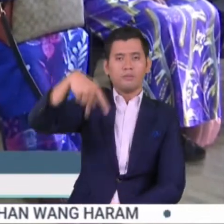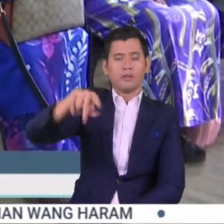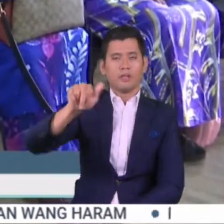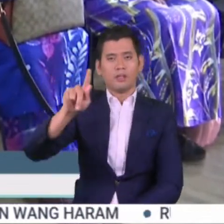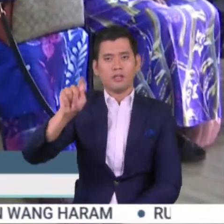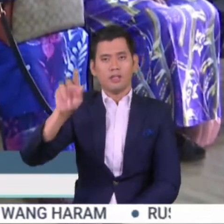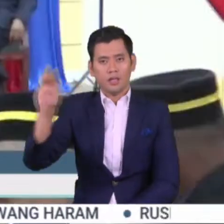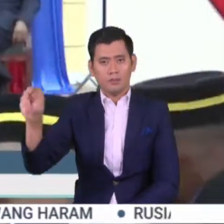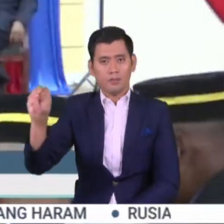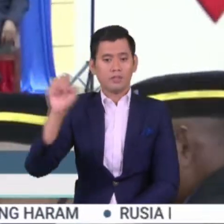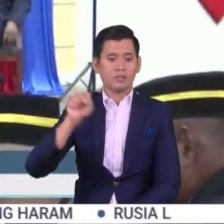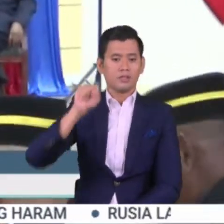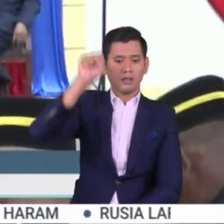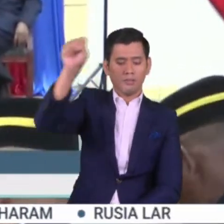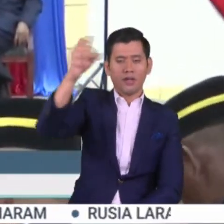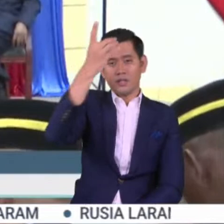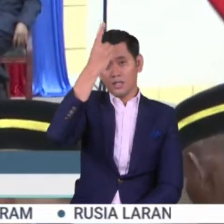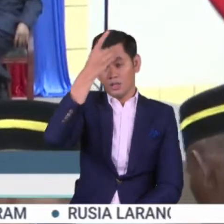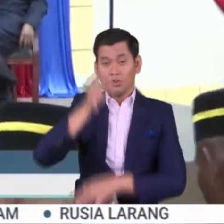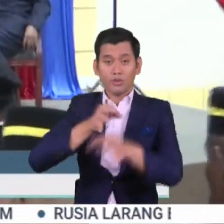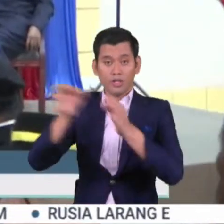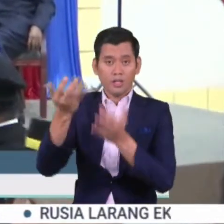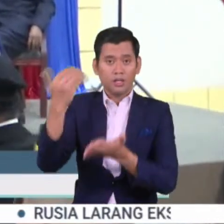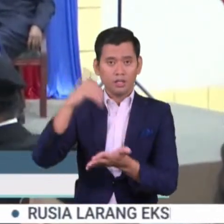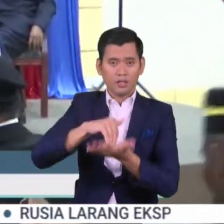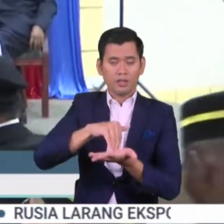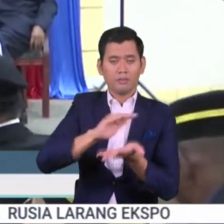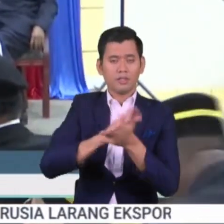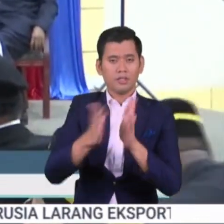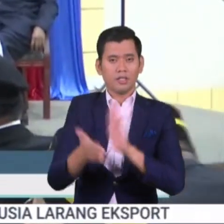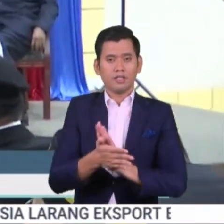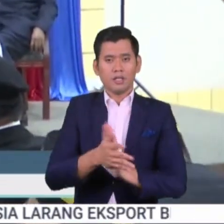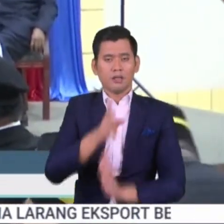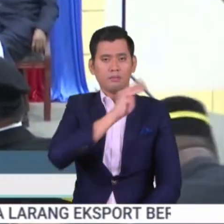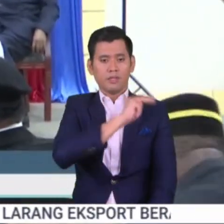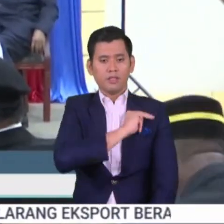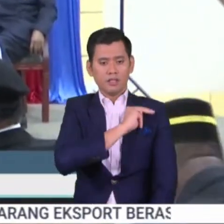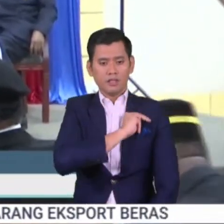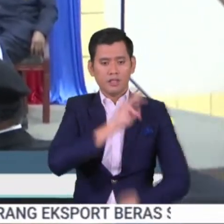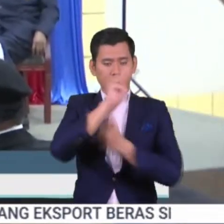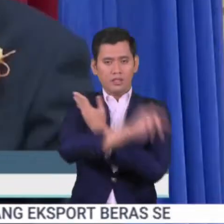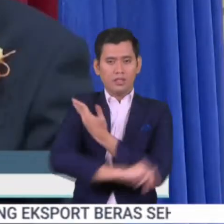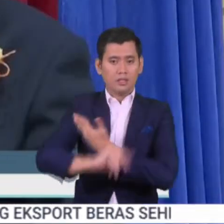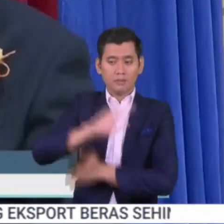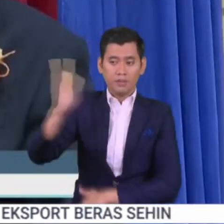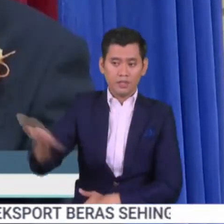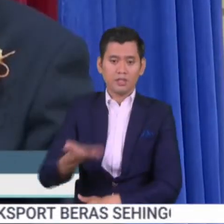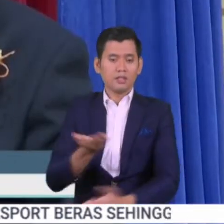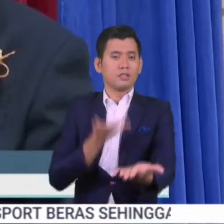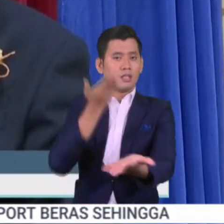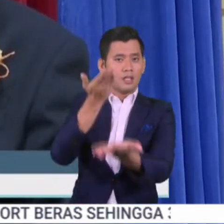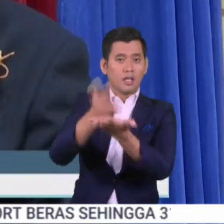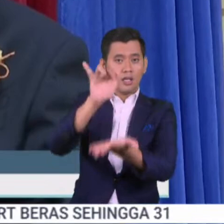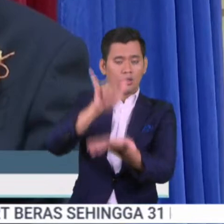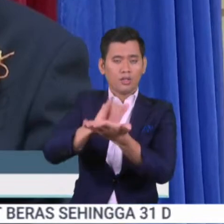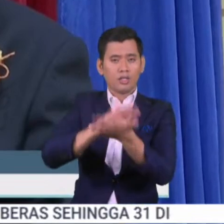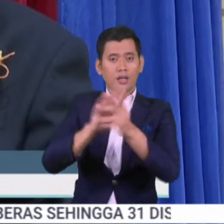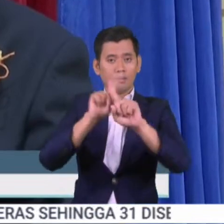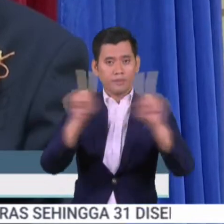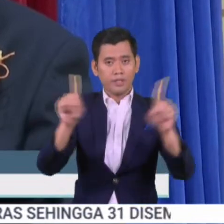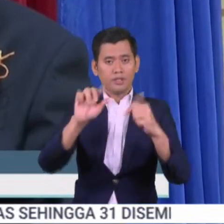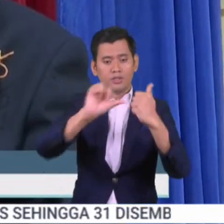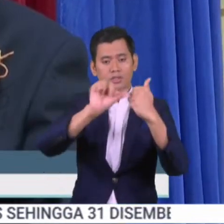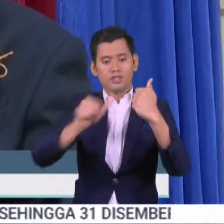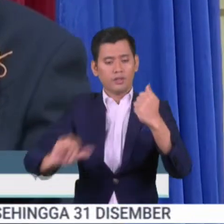PVATM Sabah, Datuk Syahilmi berkata selaku anggota Kabinet Negeri beliau mengalu-alukan cadangan tersebut. Bagaimanapun katanya